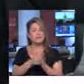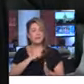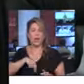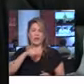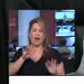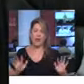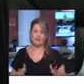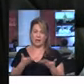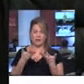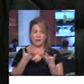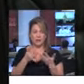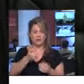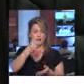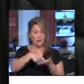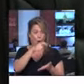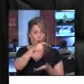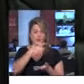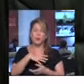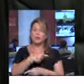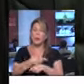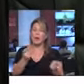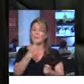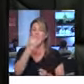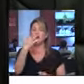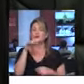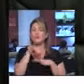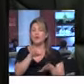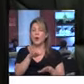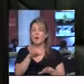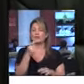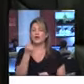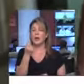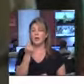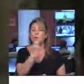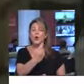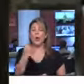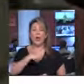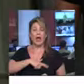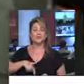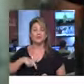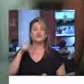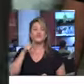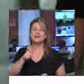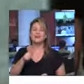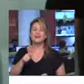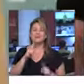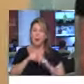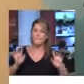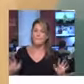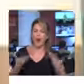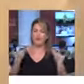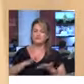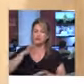שר האוצר כחלון יחלק 150 מיליון שקלים לכל רשות שתשפר משמעותית את קצב היתרי הבנייה ותגדיל את